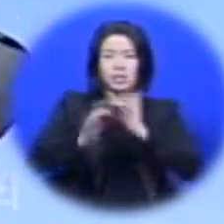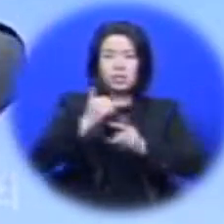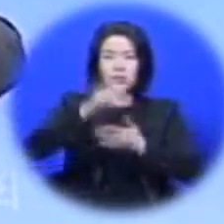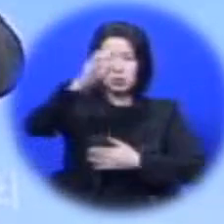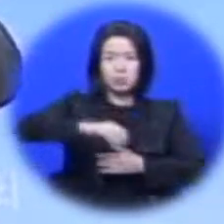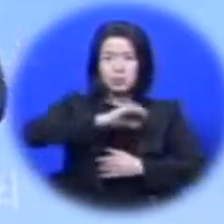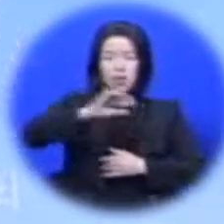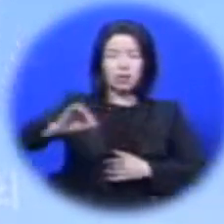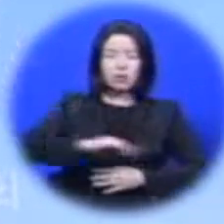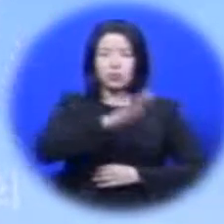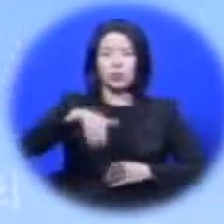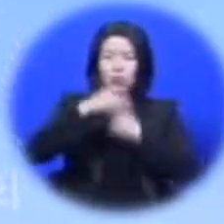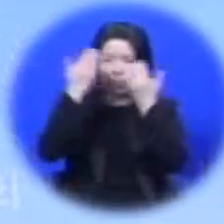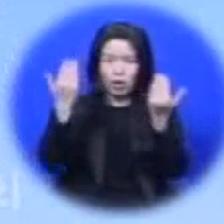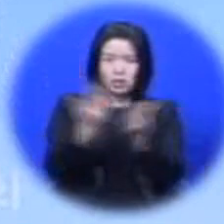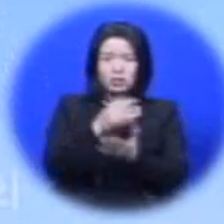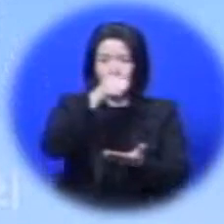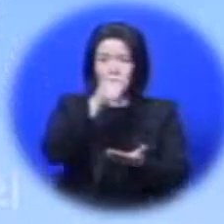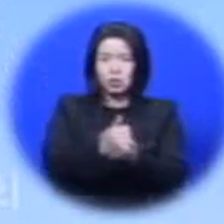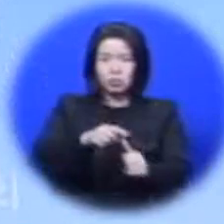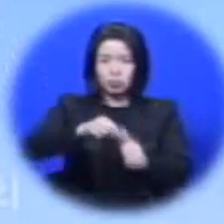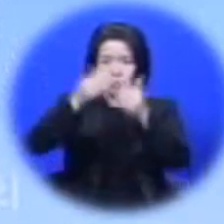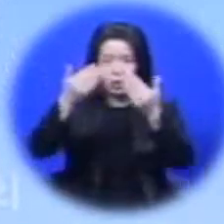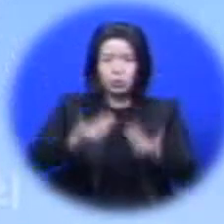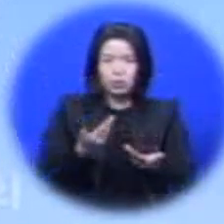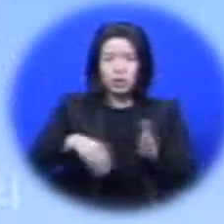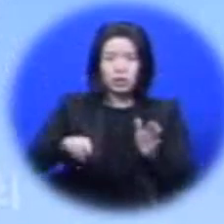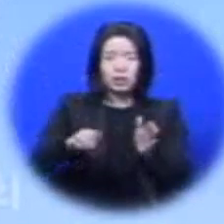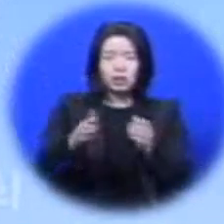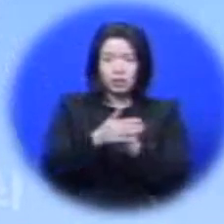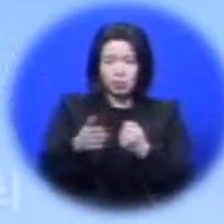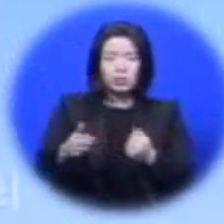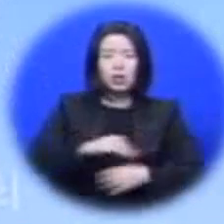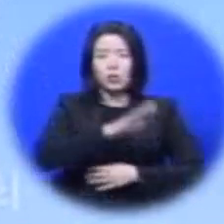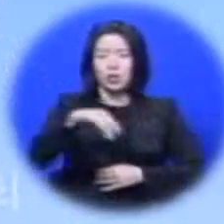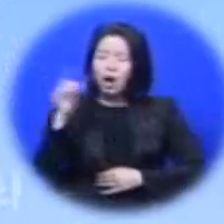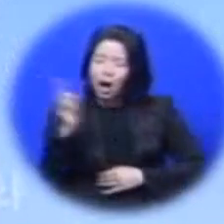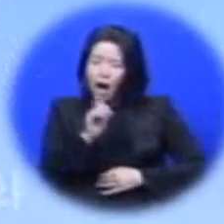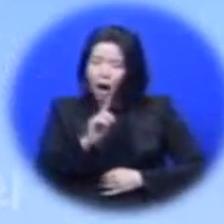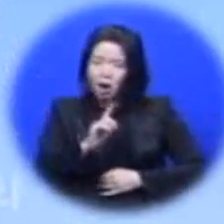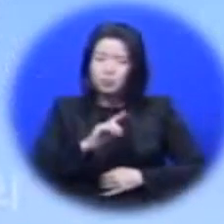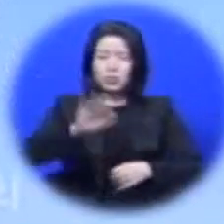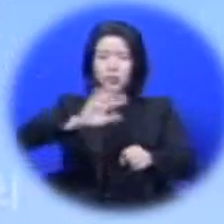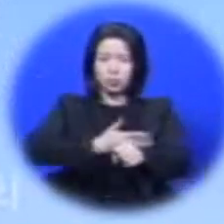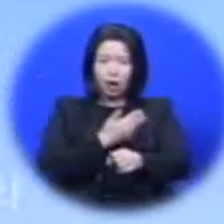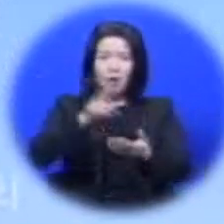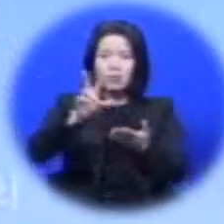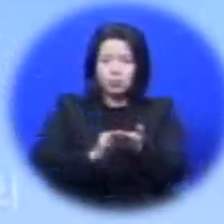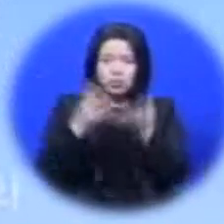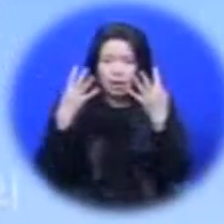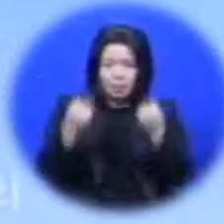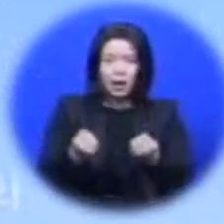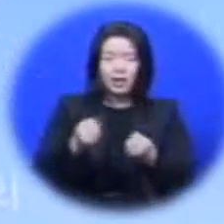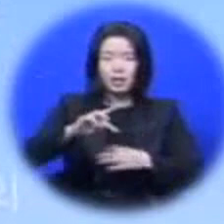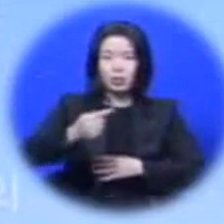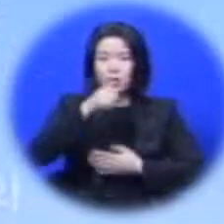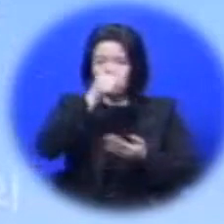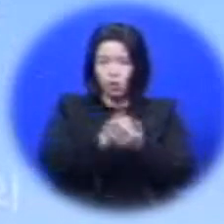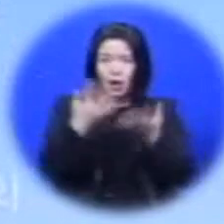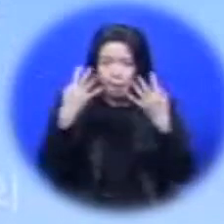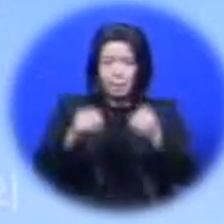십자가에서 우리를 완전히 죄에서 구원해 주셨기 때문에 우리가 아무리 못나고 아무리 문제가 많고 아무리 죄가